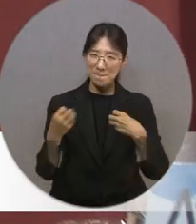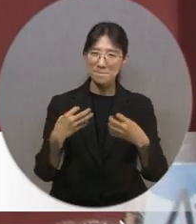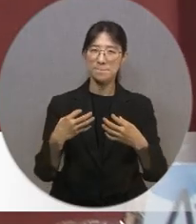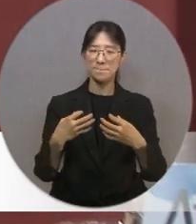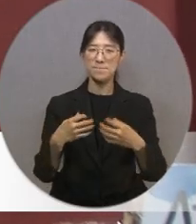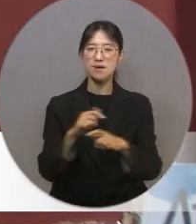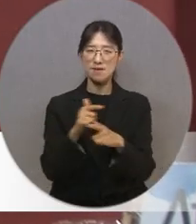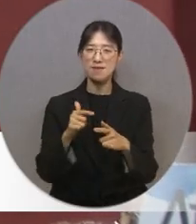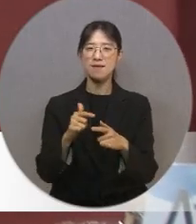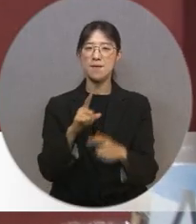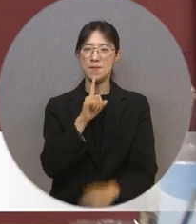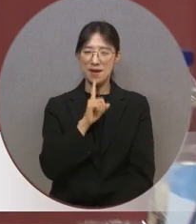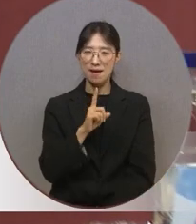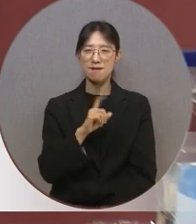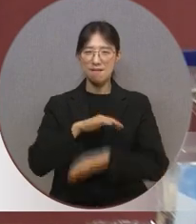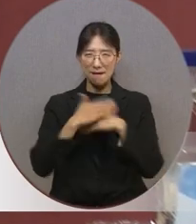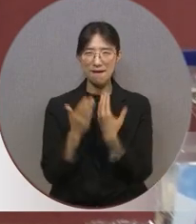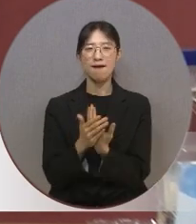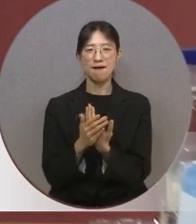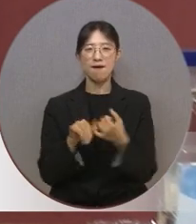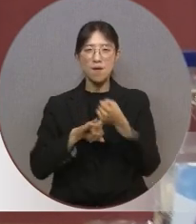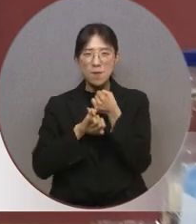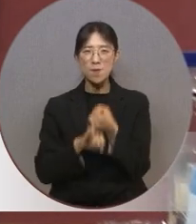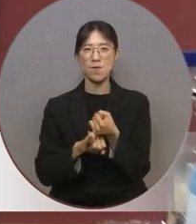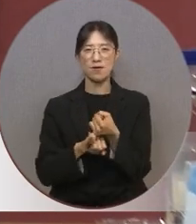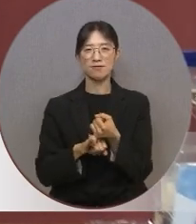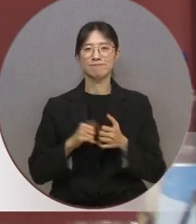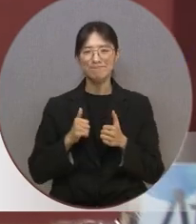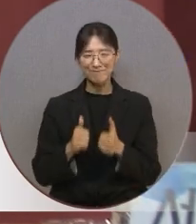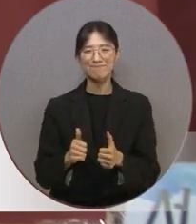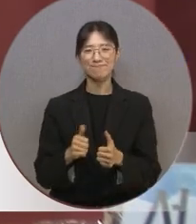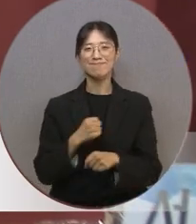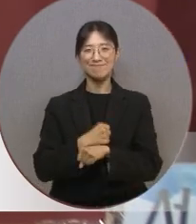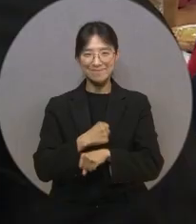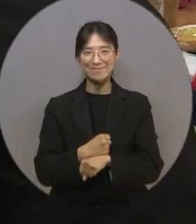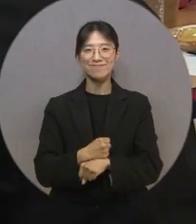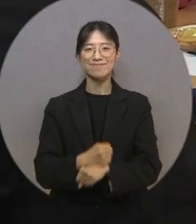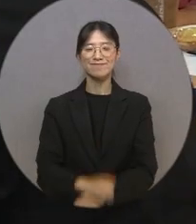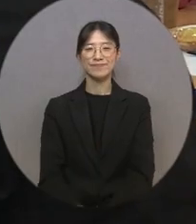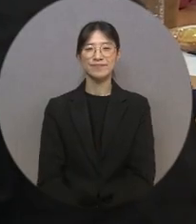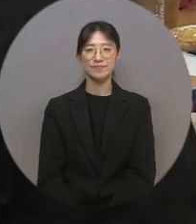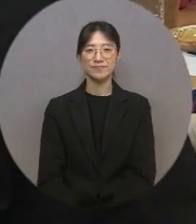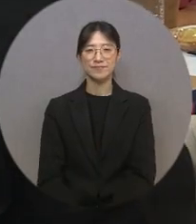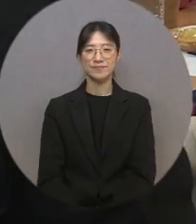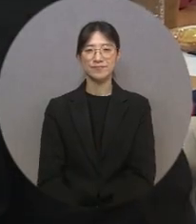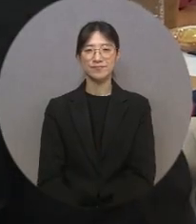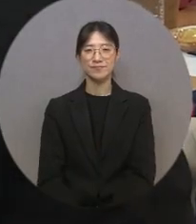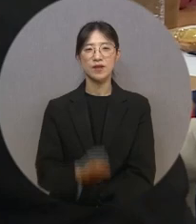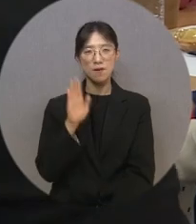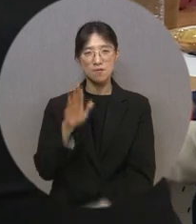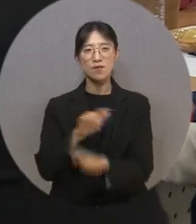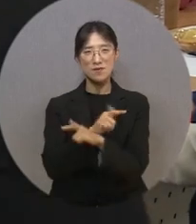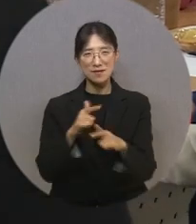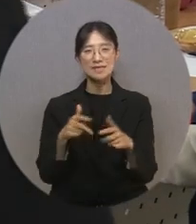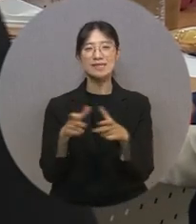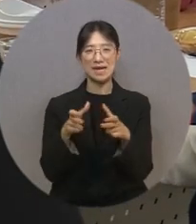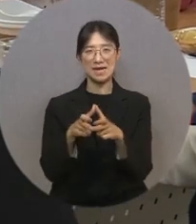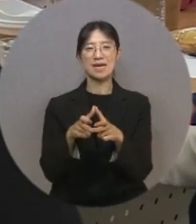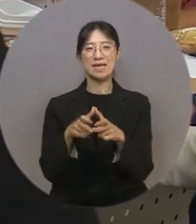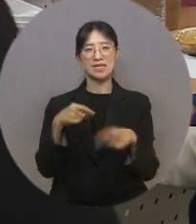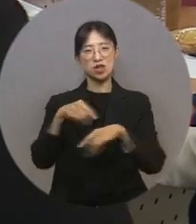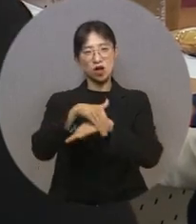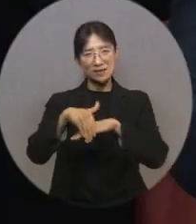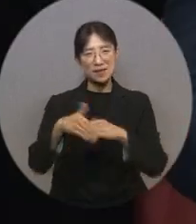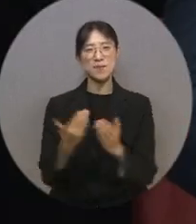여러분들 여러 가지 말씀을 잘 듣고 충실히 잘 하도록 하겠습니다. 앞으로도 다양한 장애인 정책의